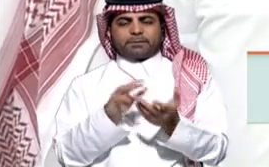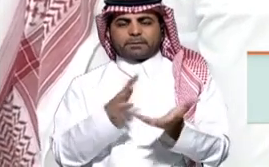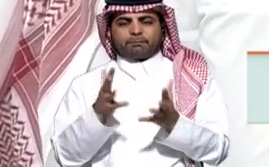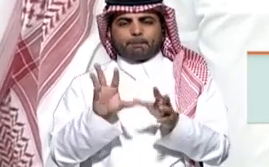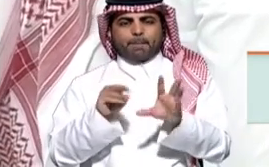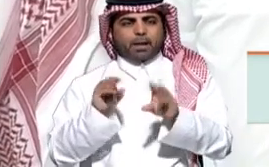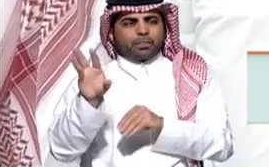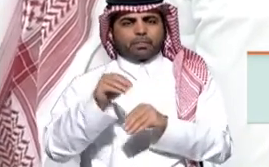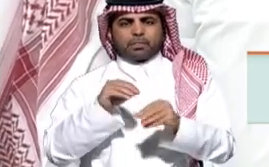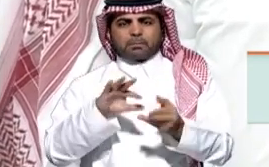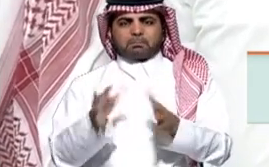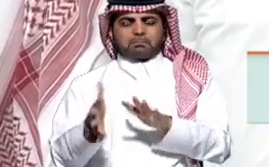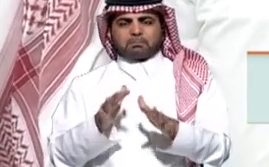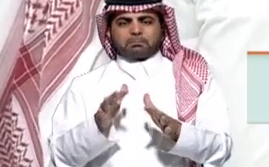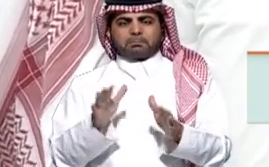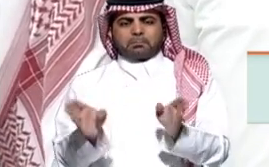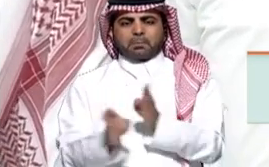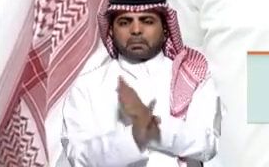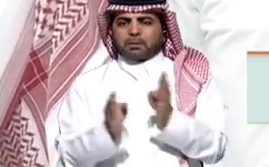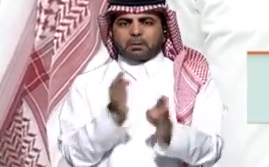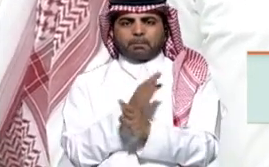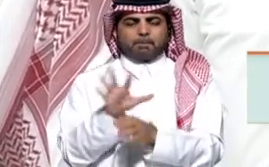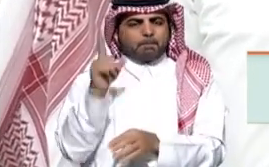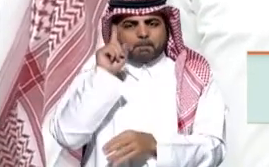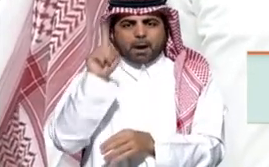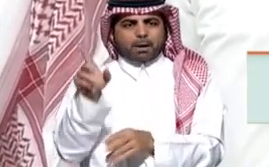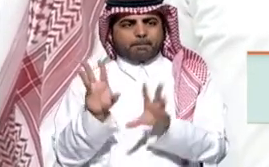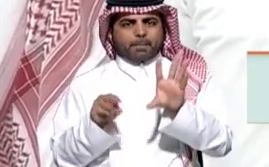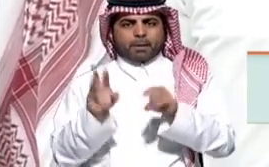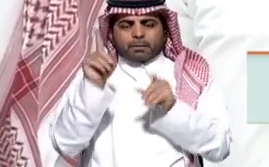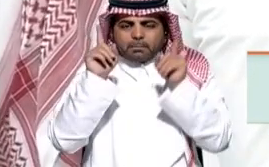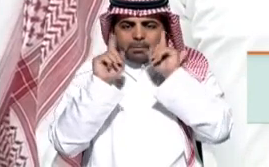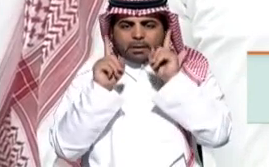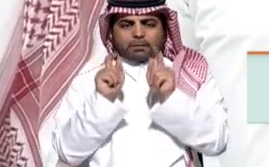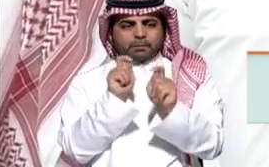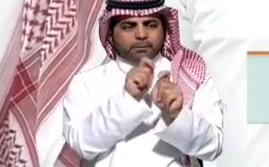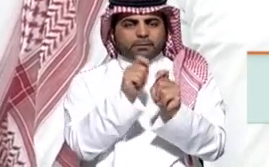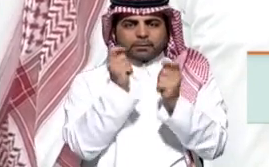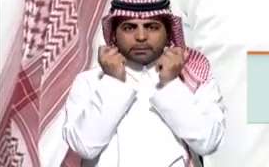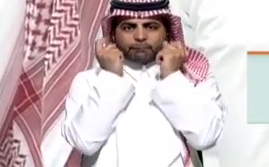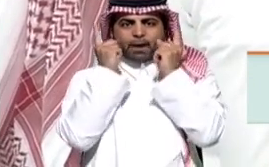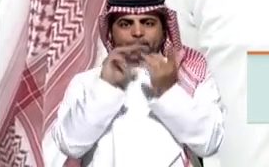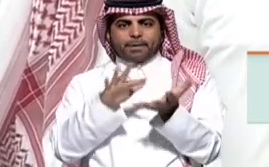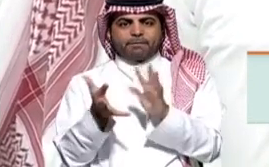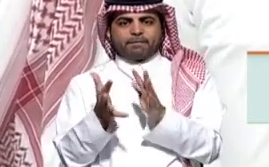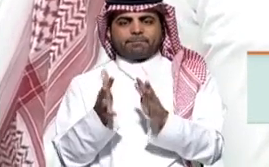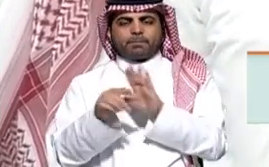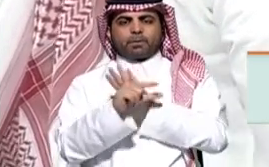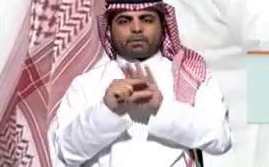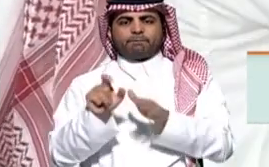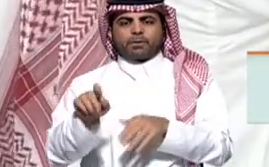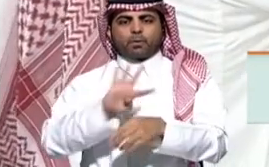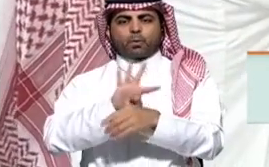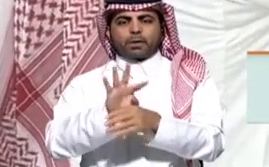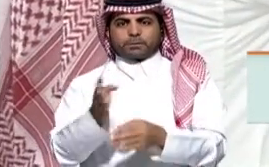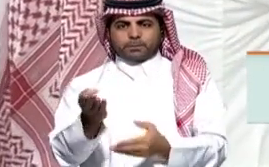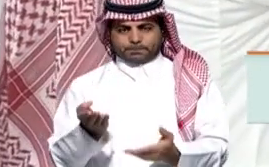السلوكيات والأنماط اللي قد يعني كانت متاحة لهم، اليوم تم منعهم